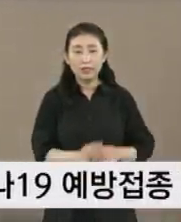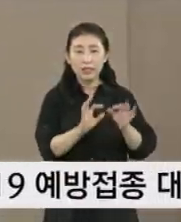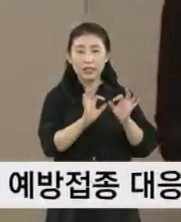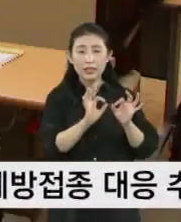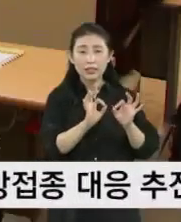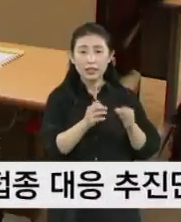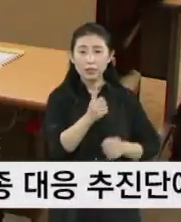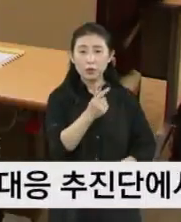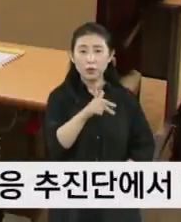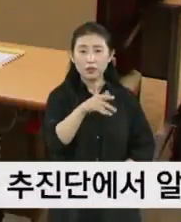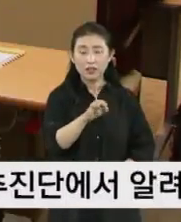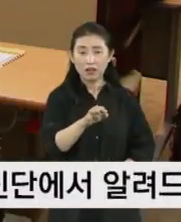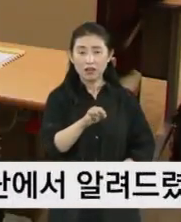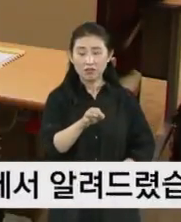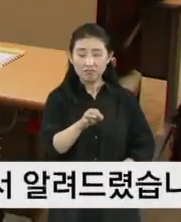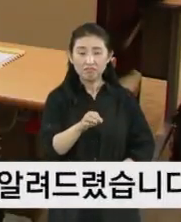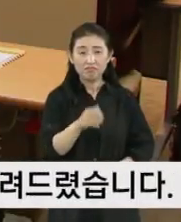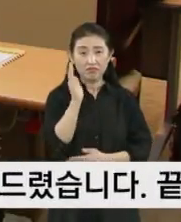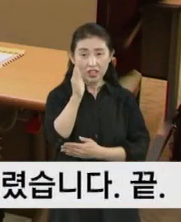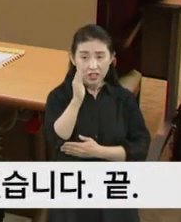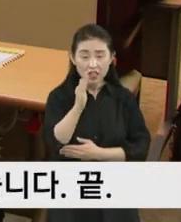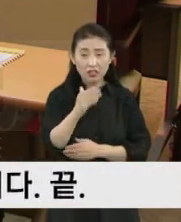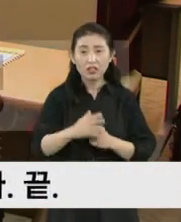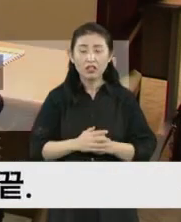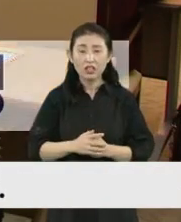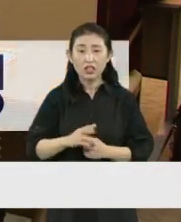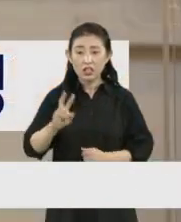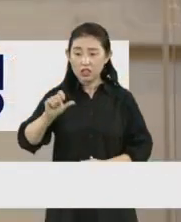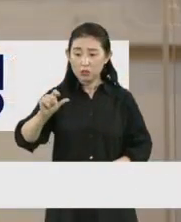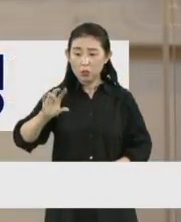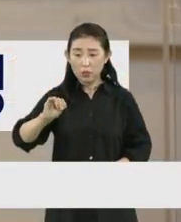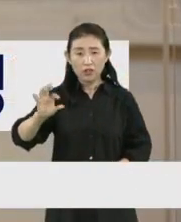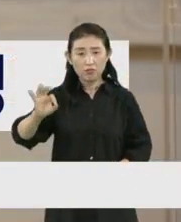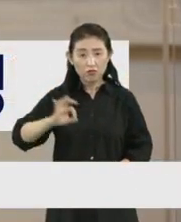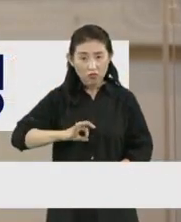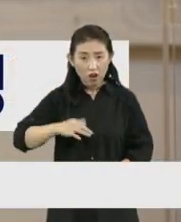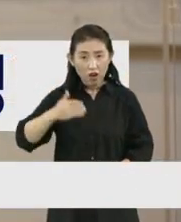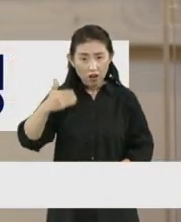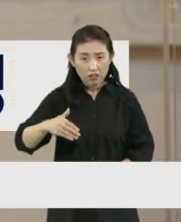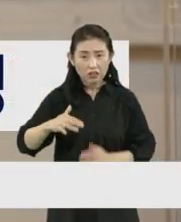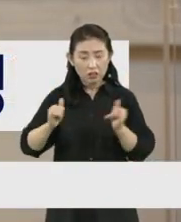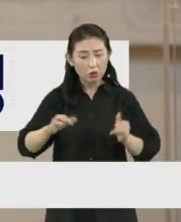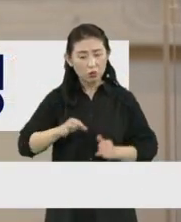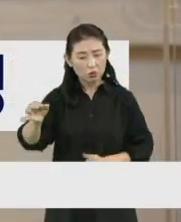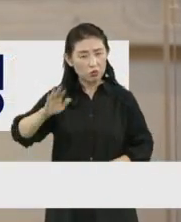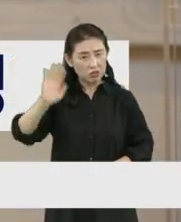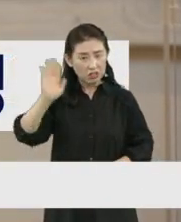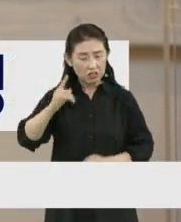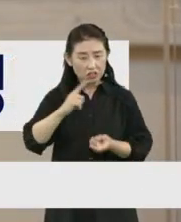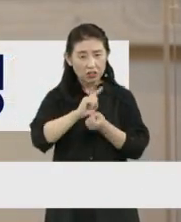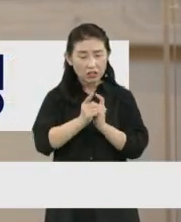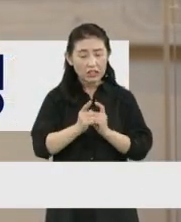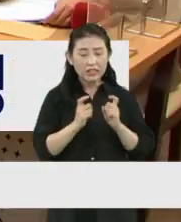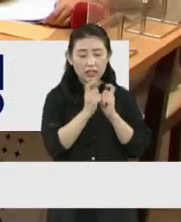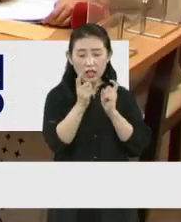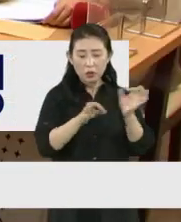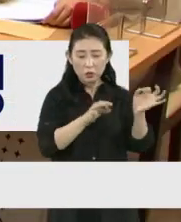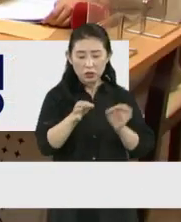김홍장 당진시장은 기자회견을 열어 국민지원금 100%의 지급 대신 소상공인 지원에 주력하겠다고